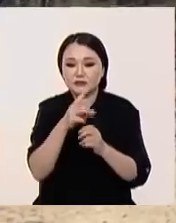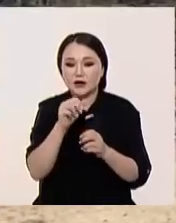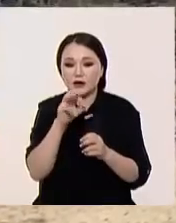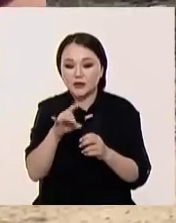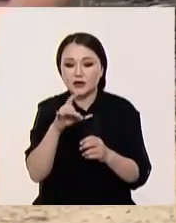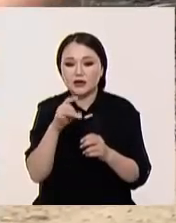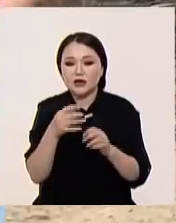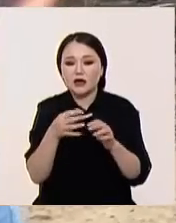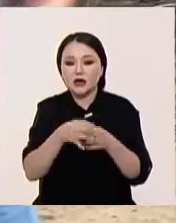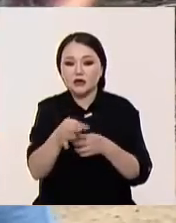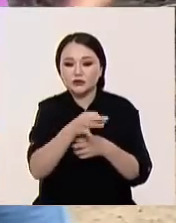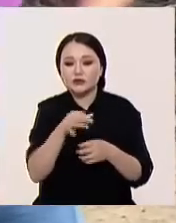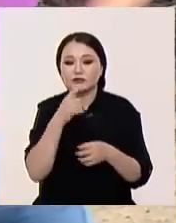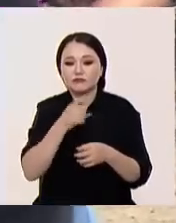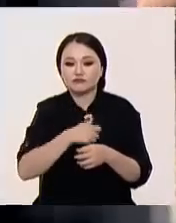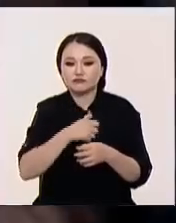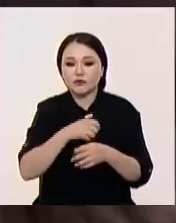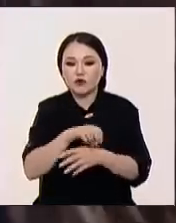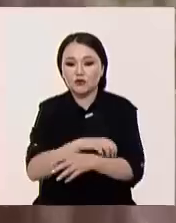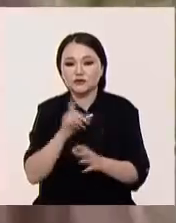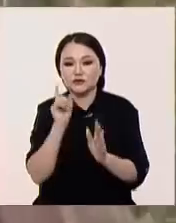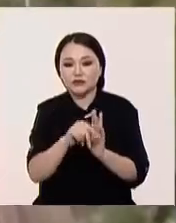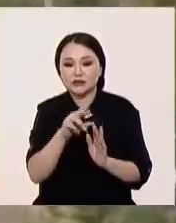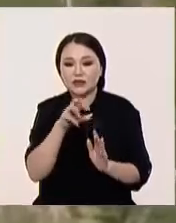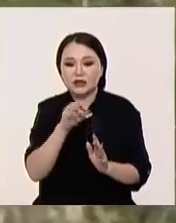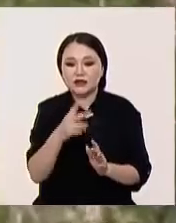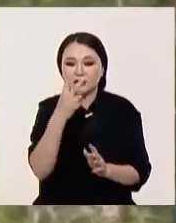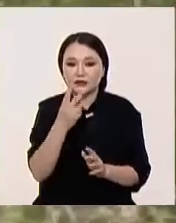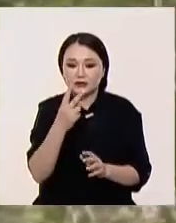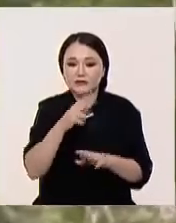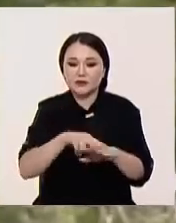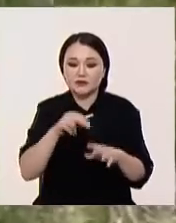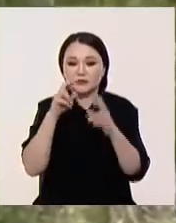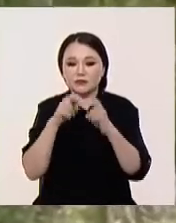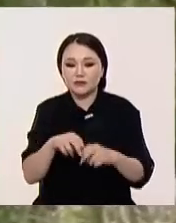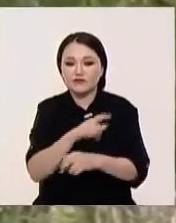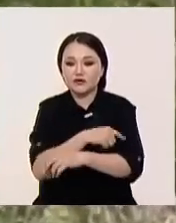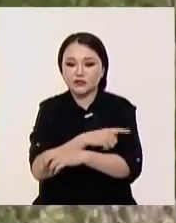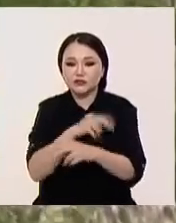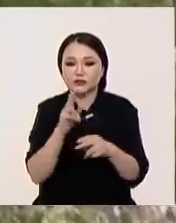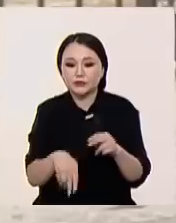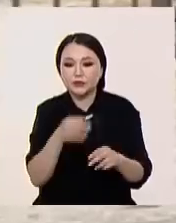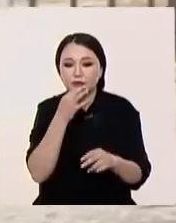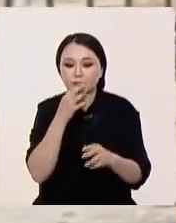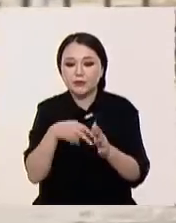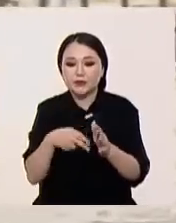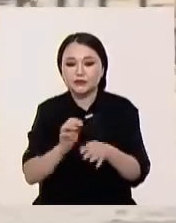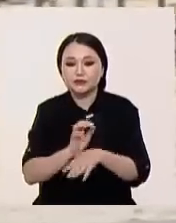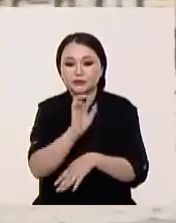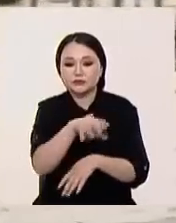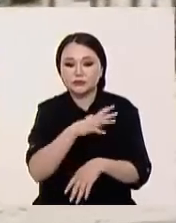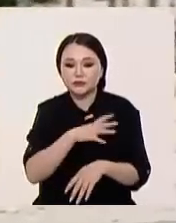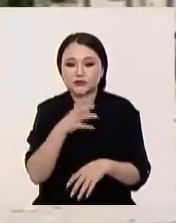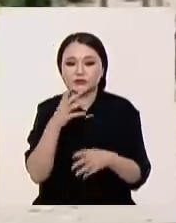Бейнеу ауданының әскери комиссариатына барған баласы Талғатты екі офицер медициналық тексеруін аяқтамай жатып пойызға отырғызып жіберген.